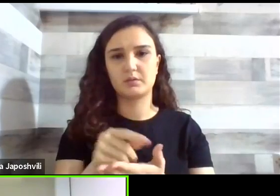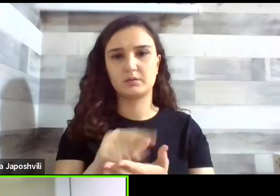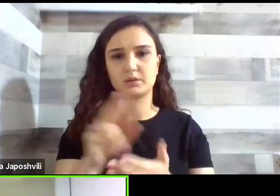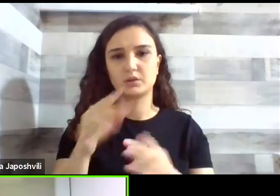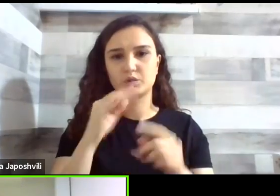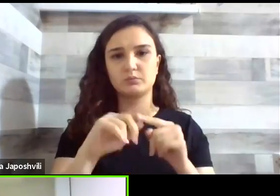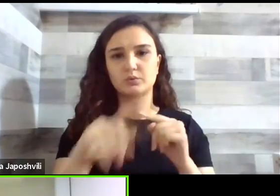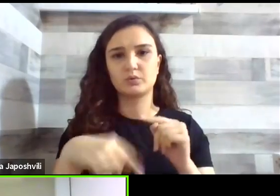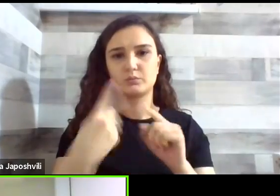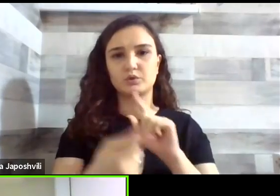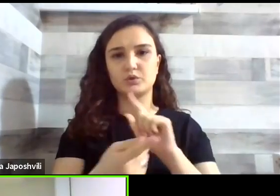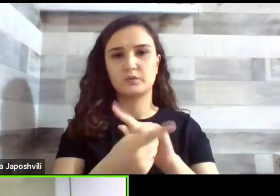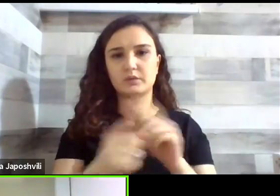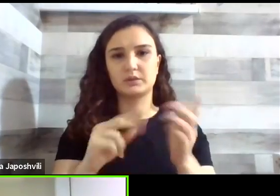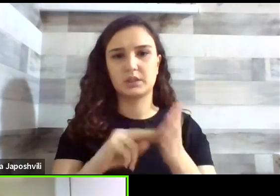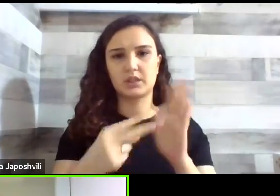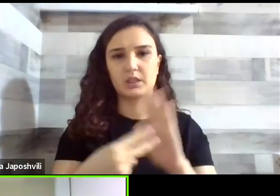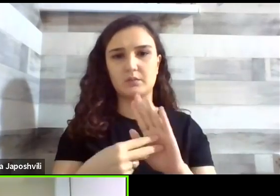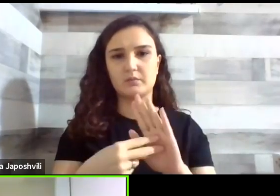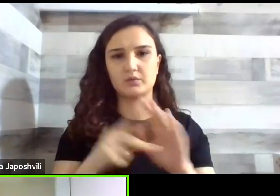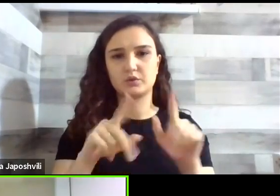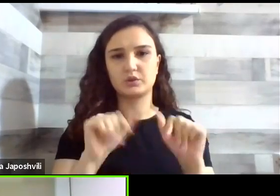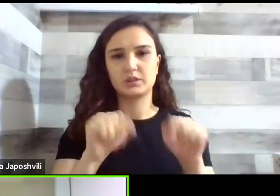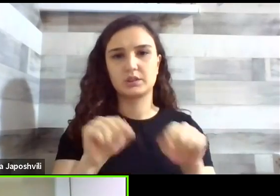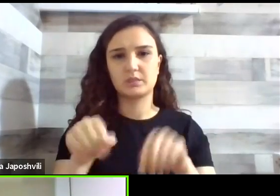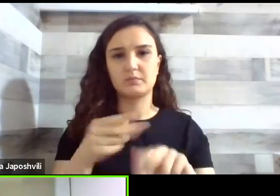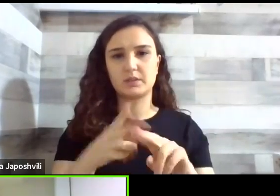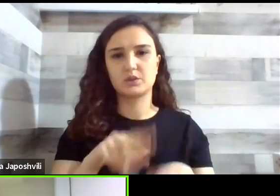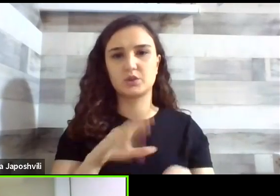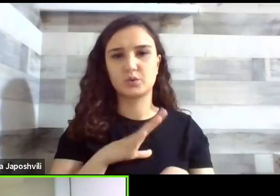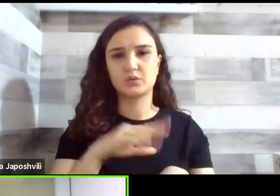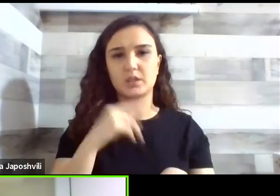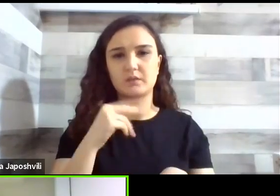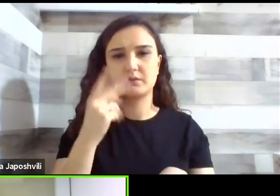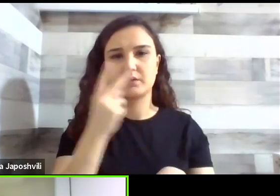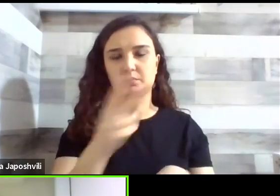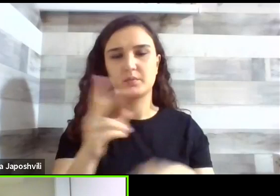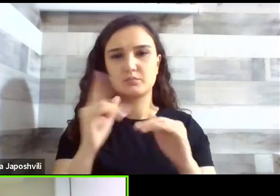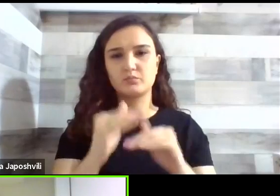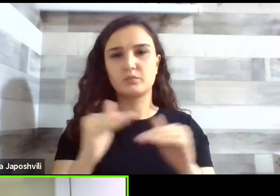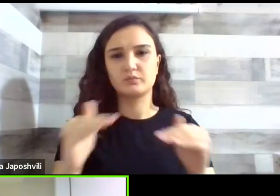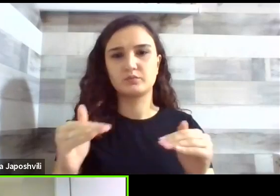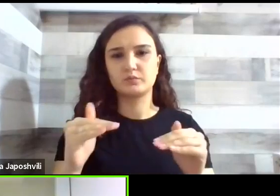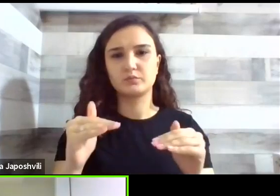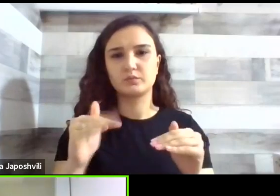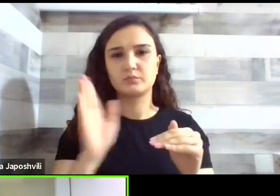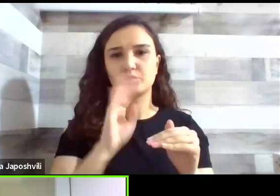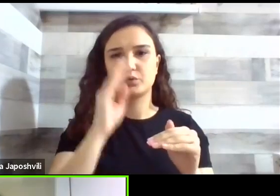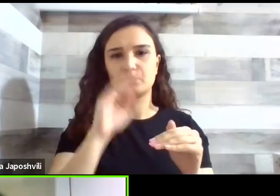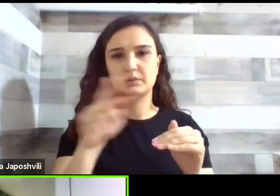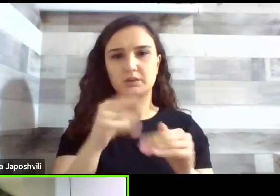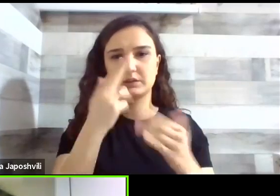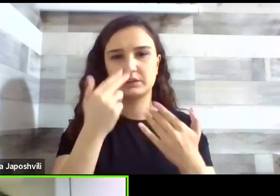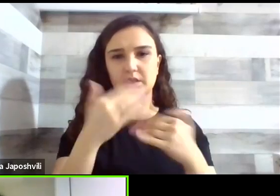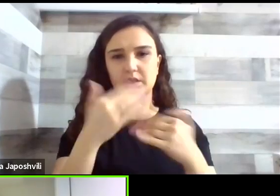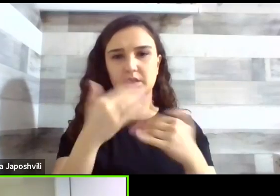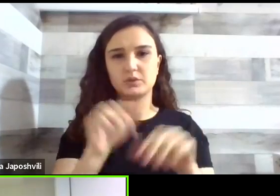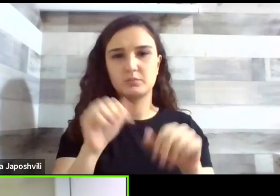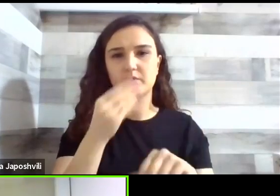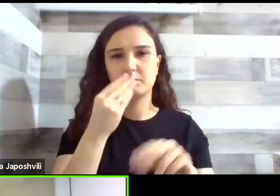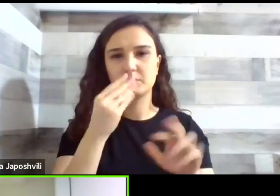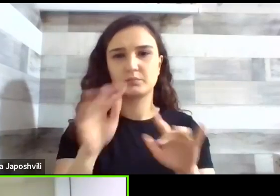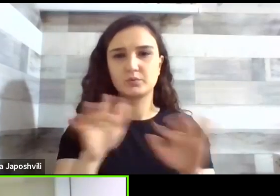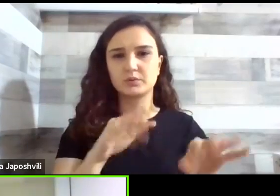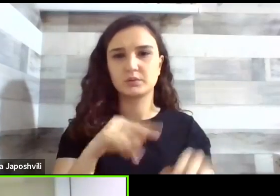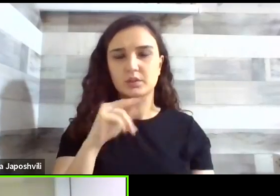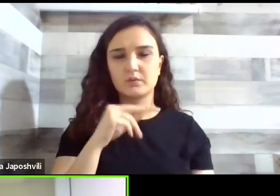შემდგომი შეხვედრის დაგეგმა. შესაძლებელია ეს იყოს დაკვირვება მშობლის და ბავშვის ინტერაქციაზე. ეს შეიძლება იყოს კვების პროცესზე